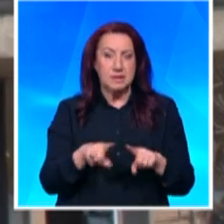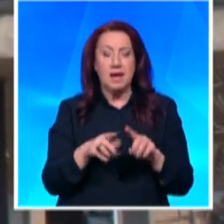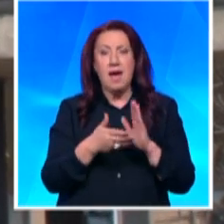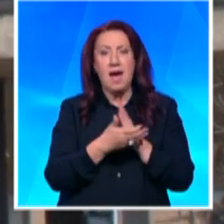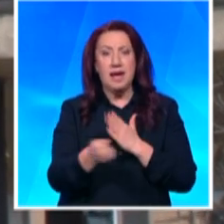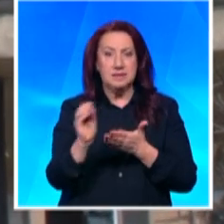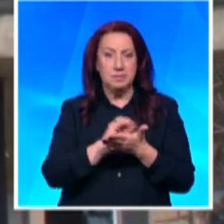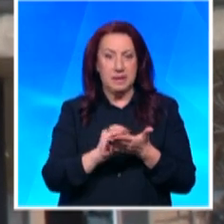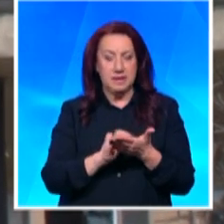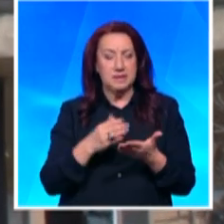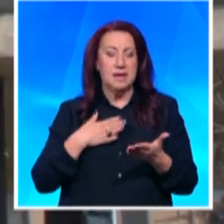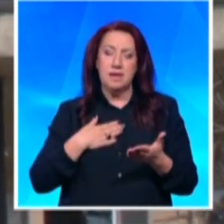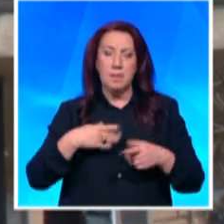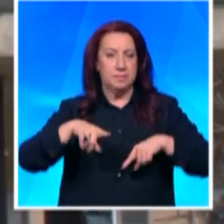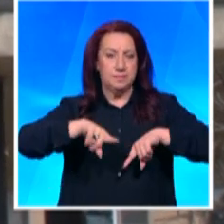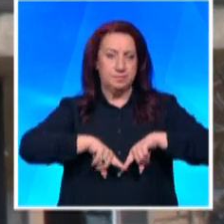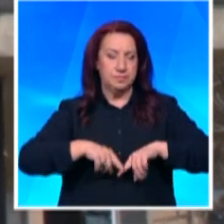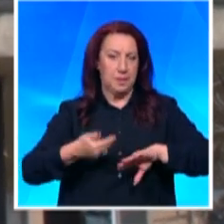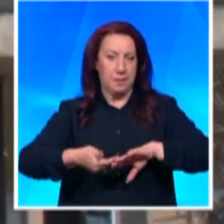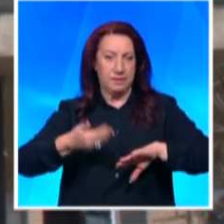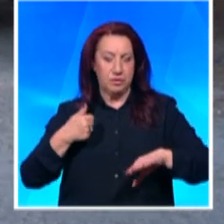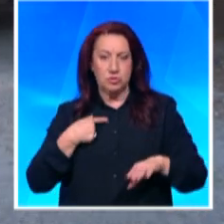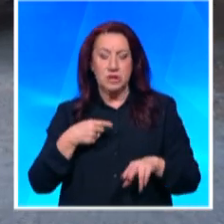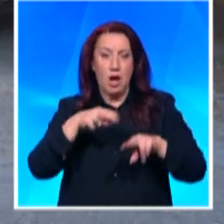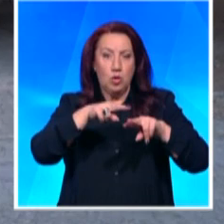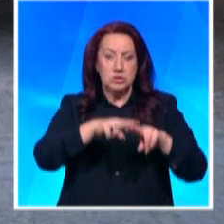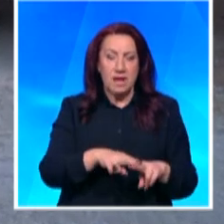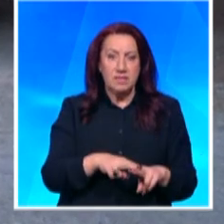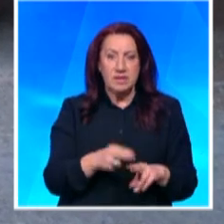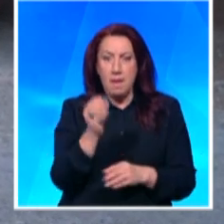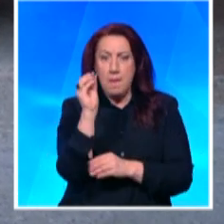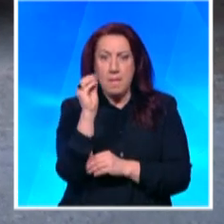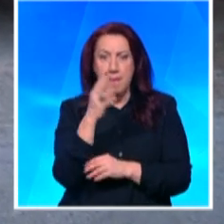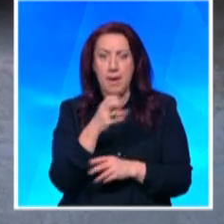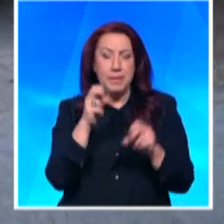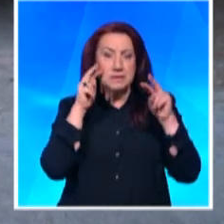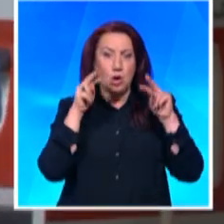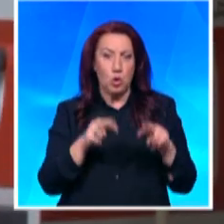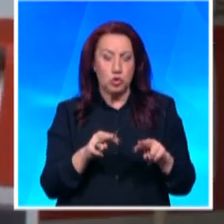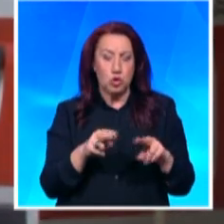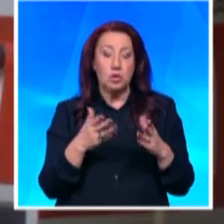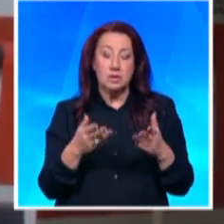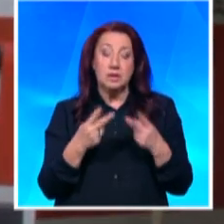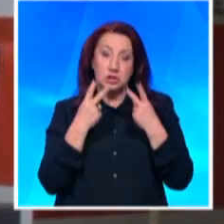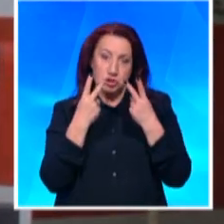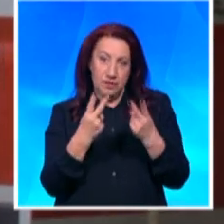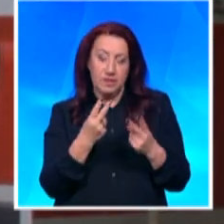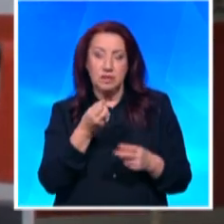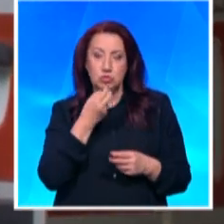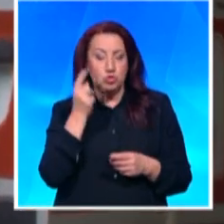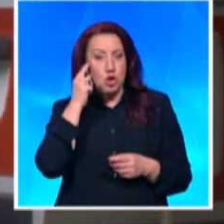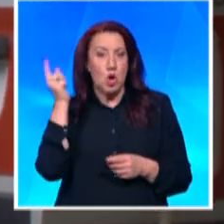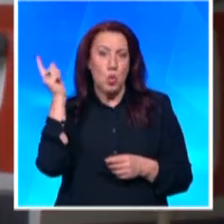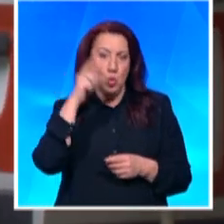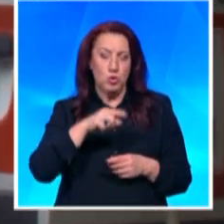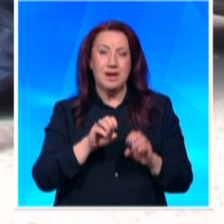досъдебно производство за оставяне на малолетно дете без надзор и причиняване на телесна повреда. Следим случая и утре в